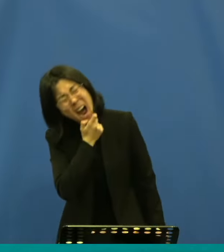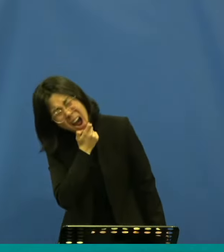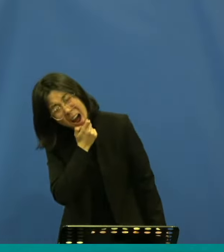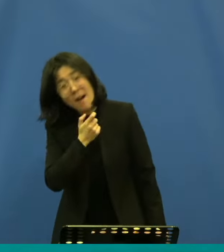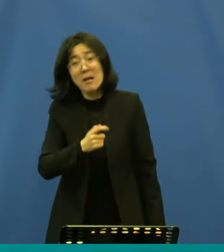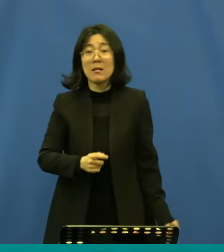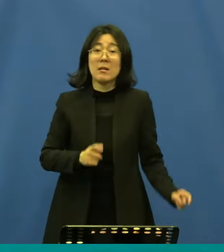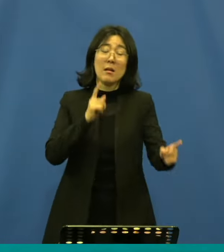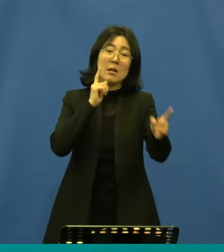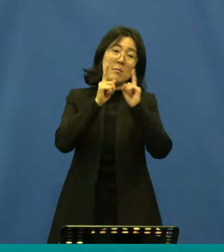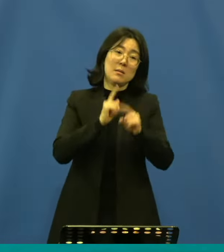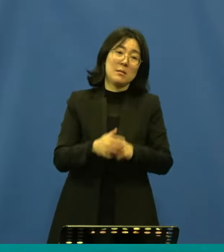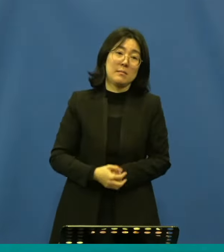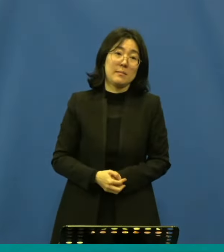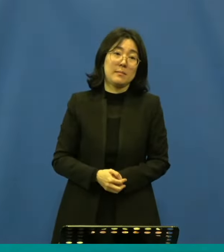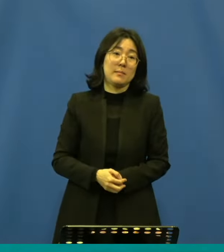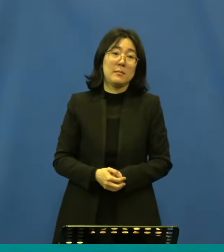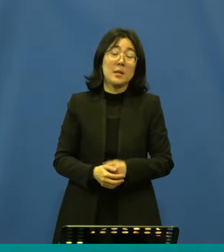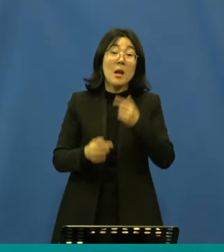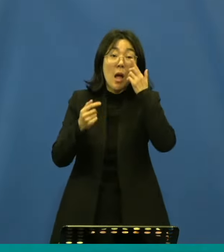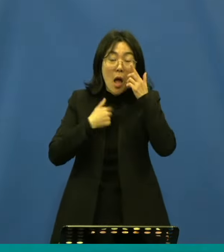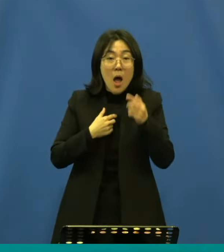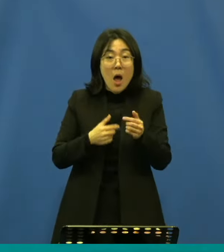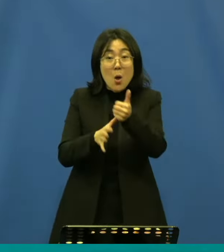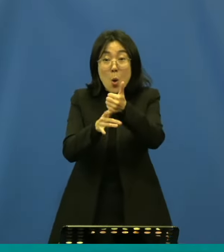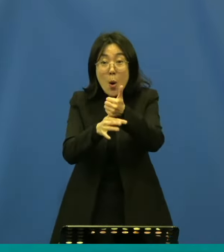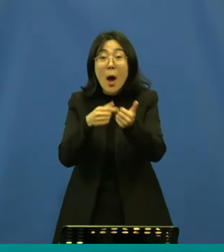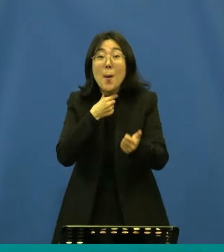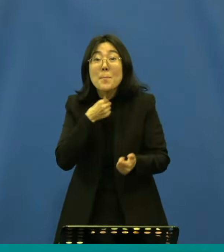요나가 원했던 것은 니느웨의 멸망이에요.